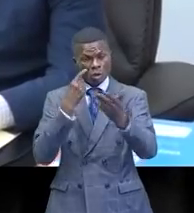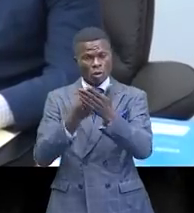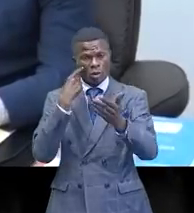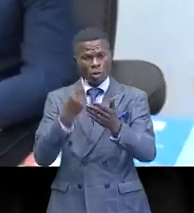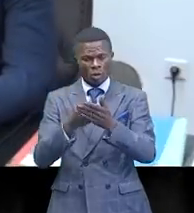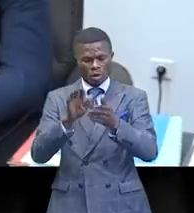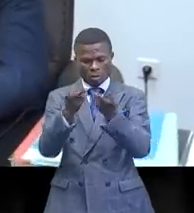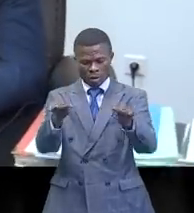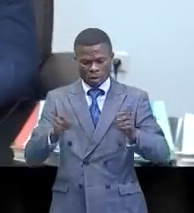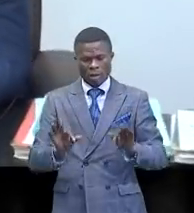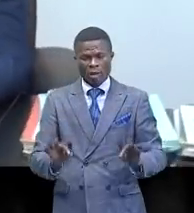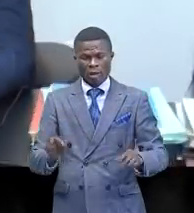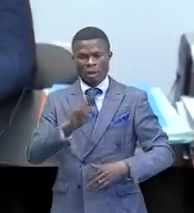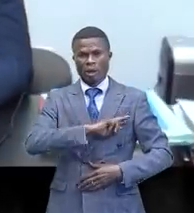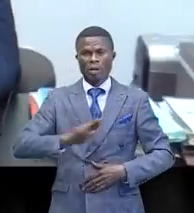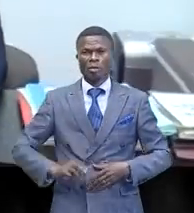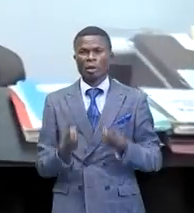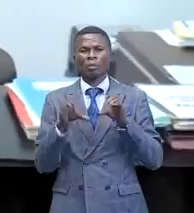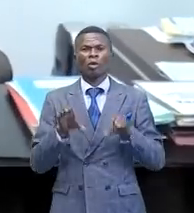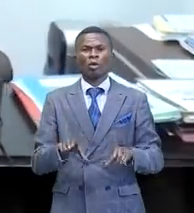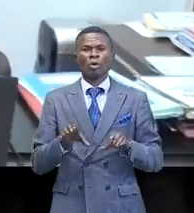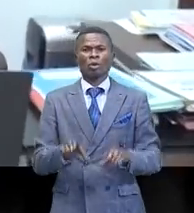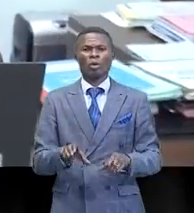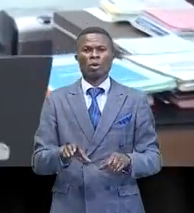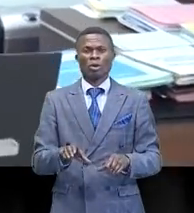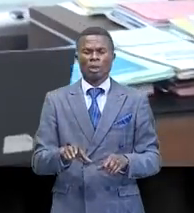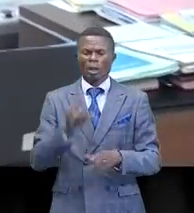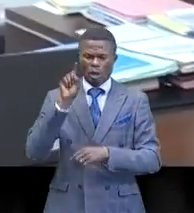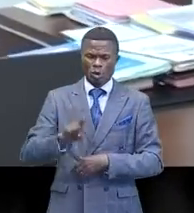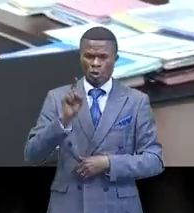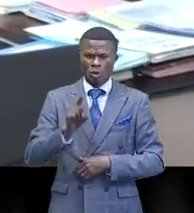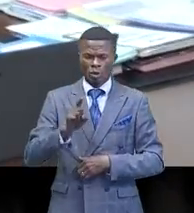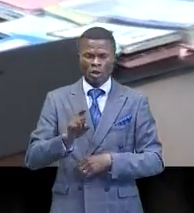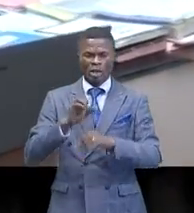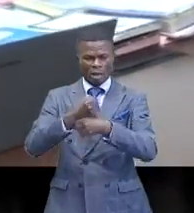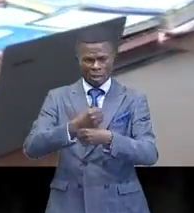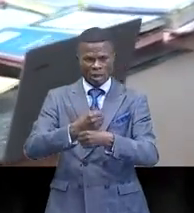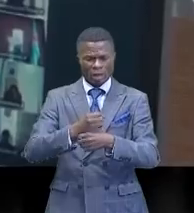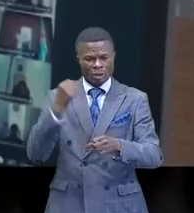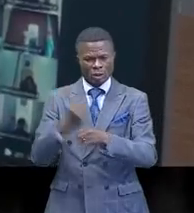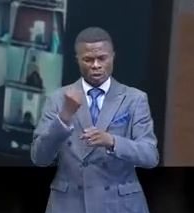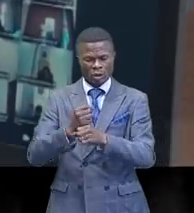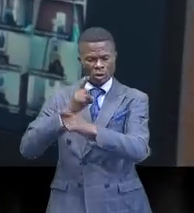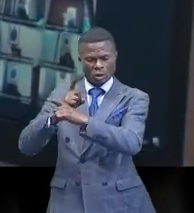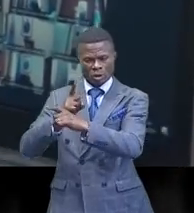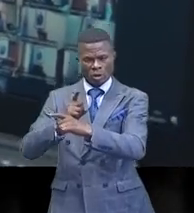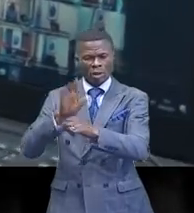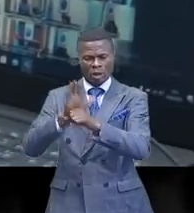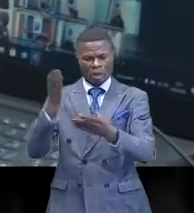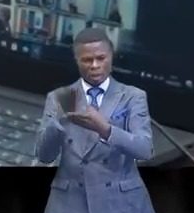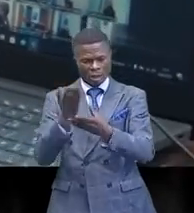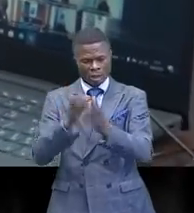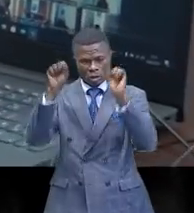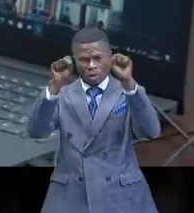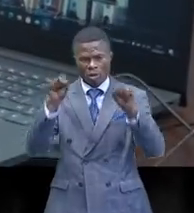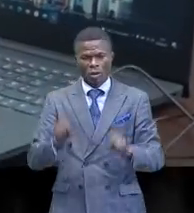la Terre. La République démocratique du Congo est appelée à structurer son offre en se dotant d'un tel système,